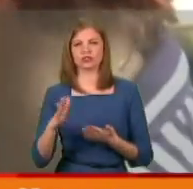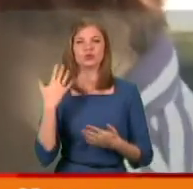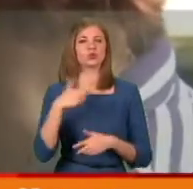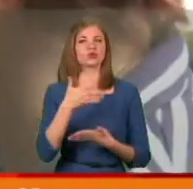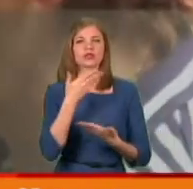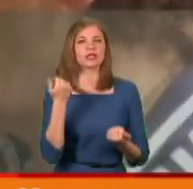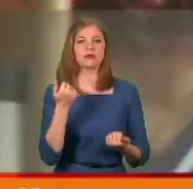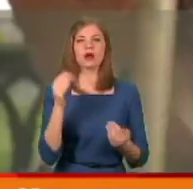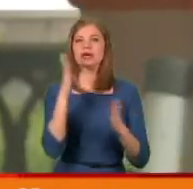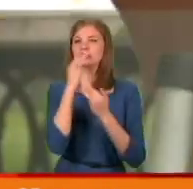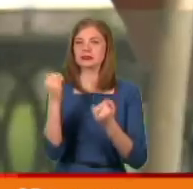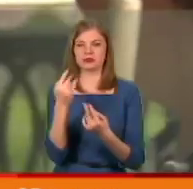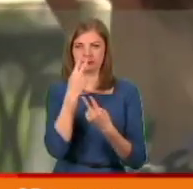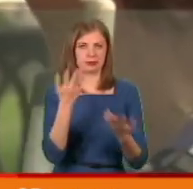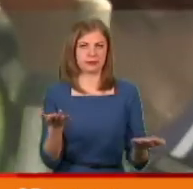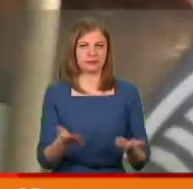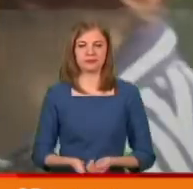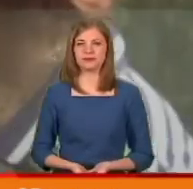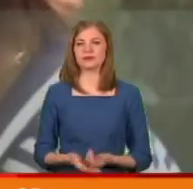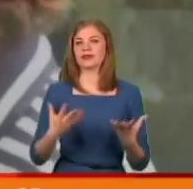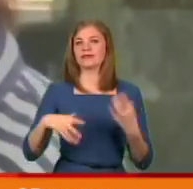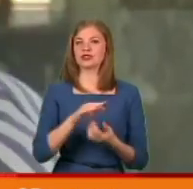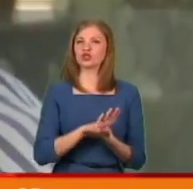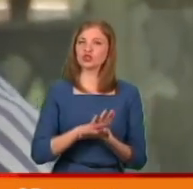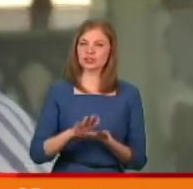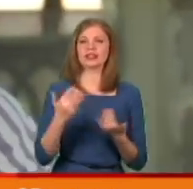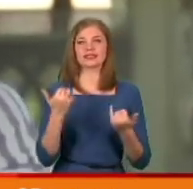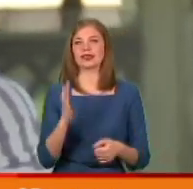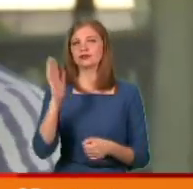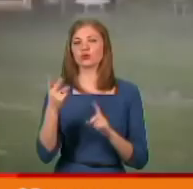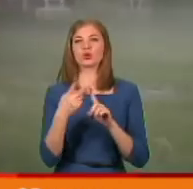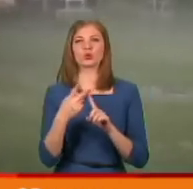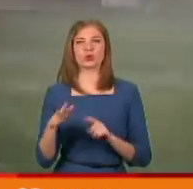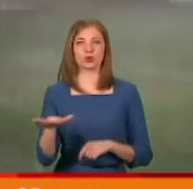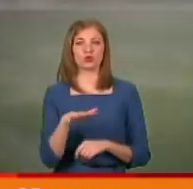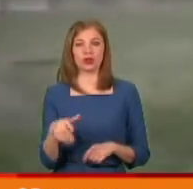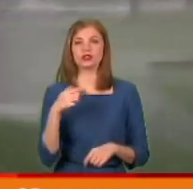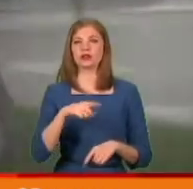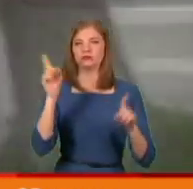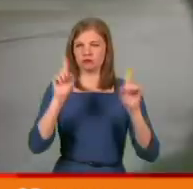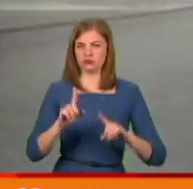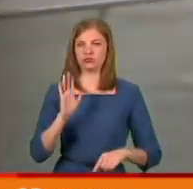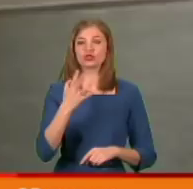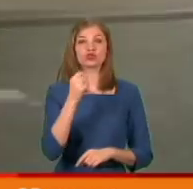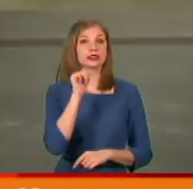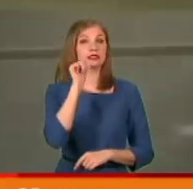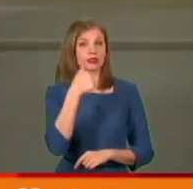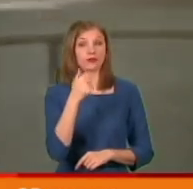Вже нема наслідків стихії, вже нема. Все вже чистенько. Зараз йдемо на другий участок. Штормитиме Західну Україну ще